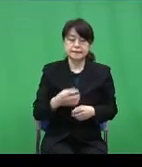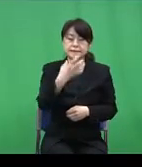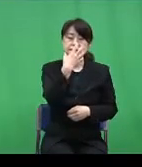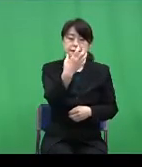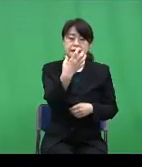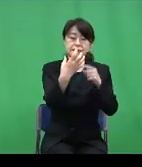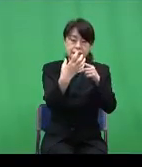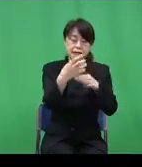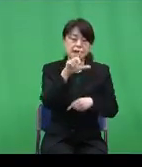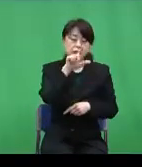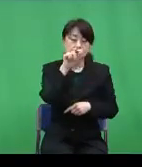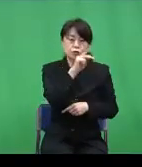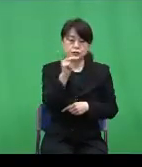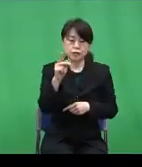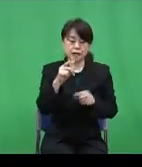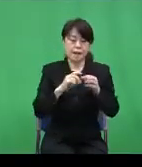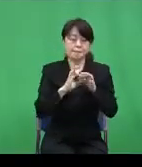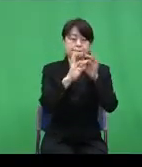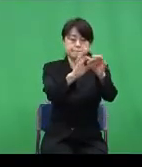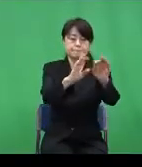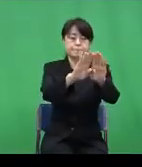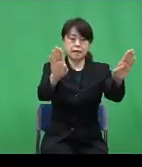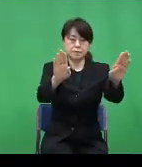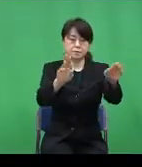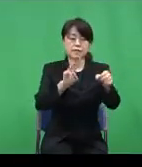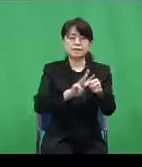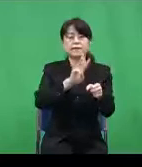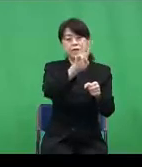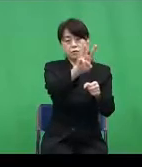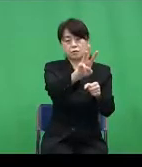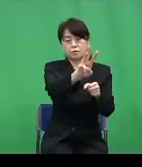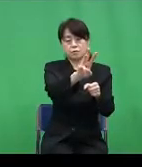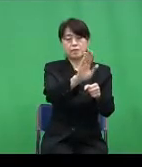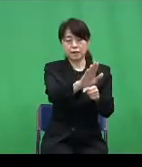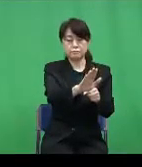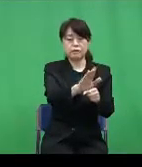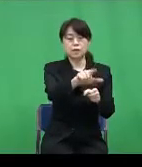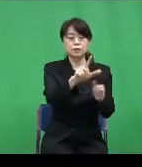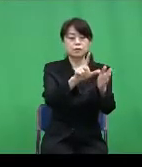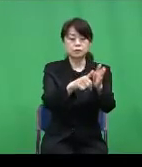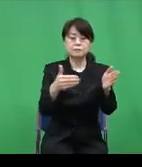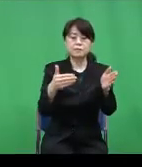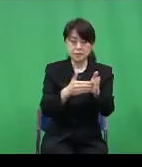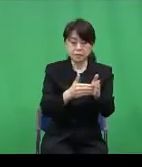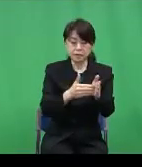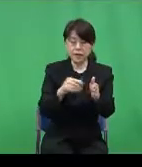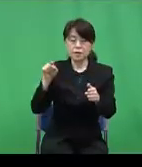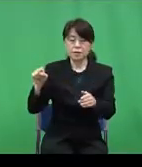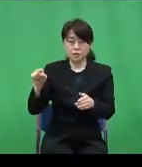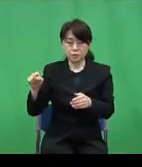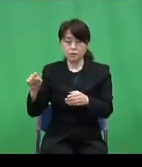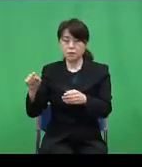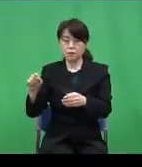後ということでありますから、それまでにはですね、このテクノドームの機能拡充